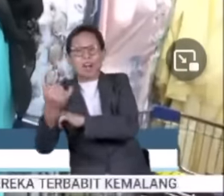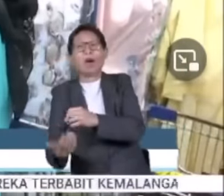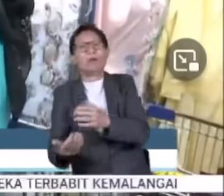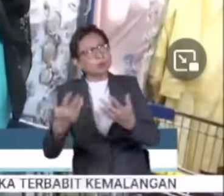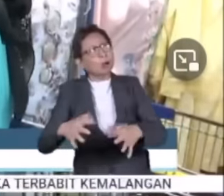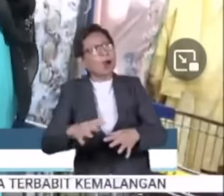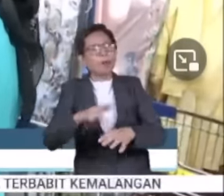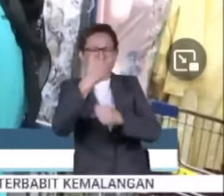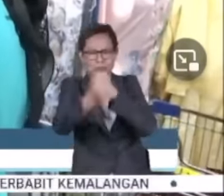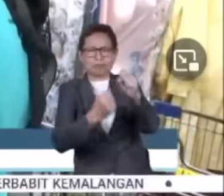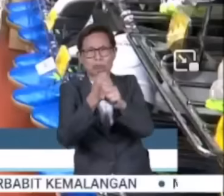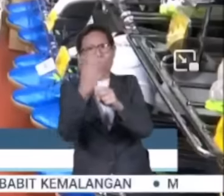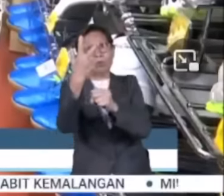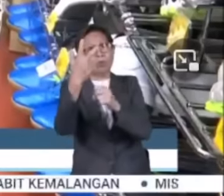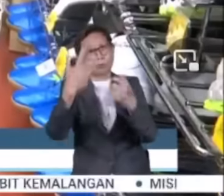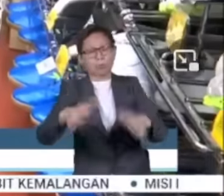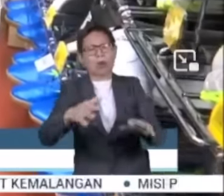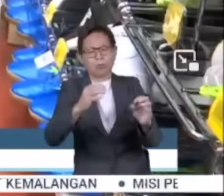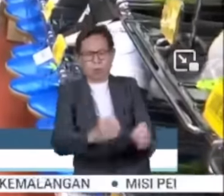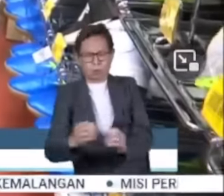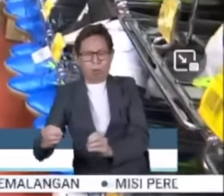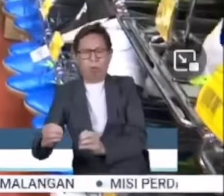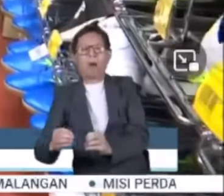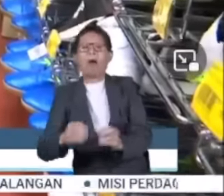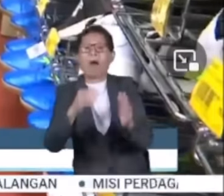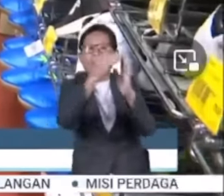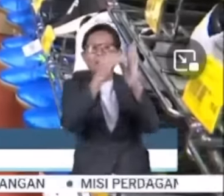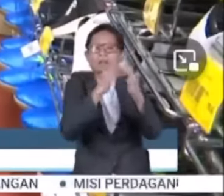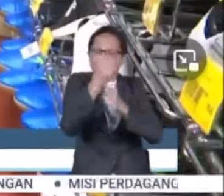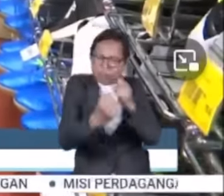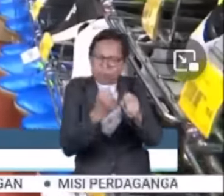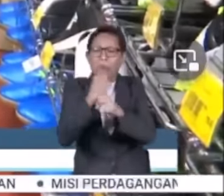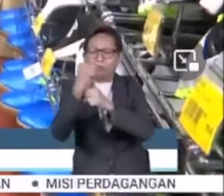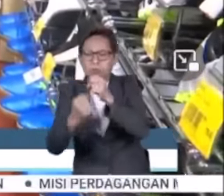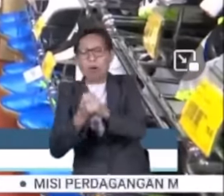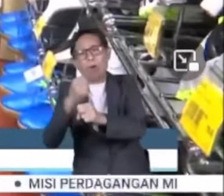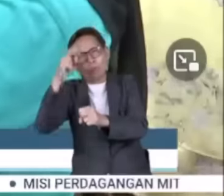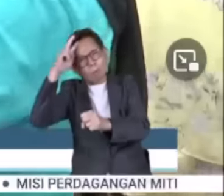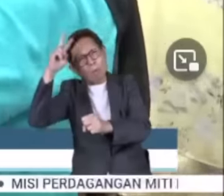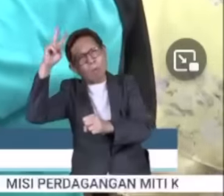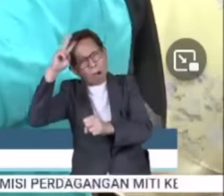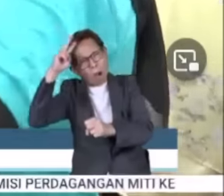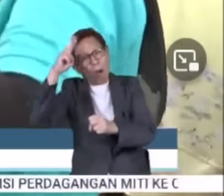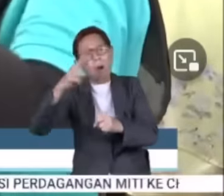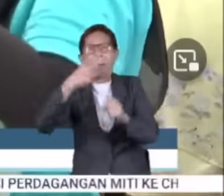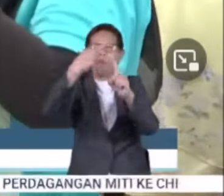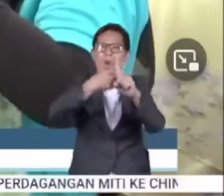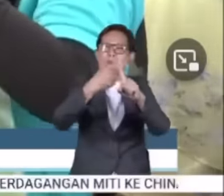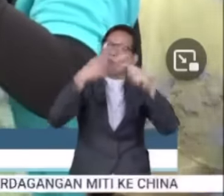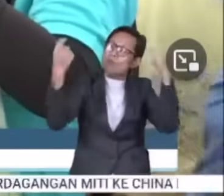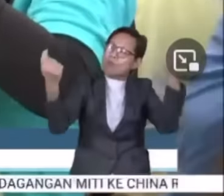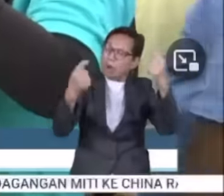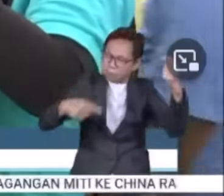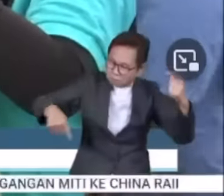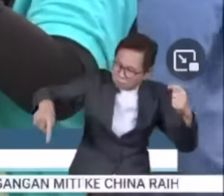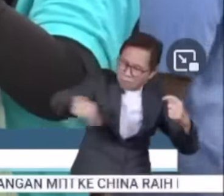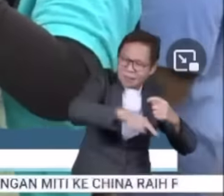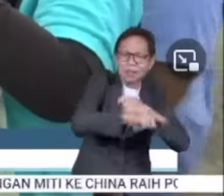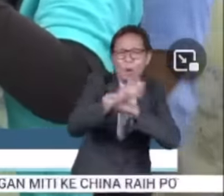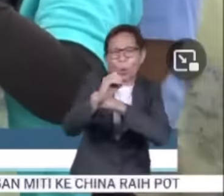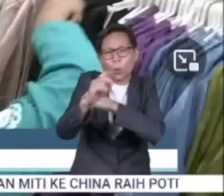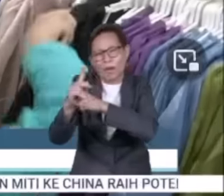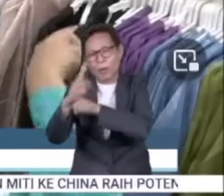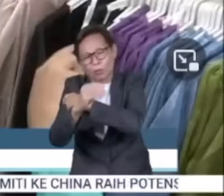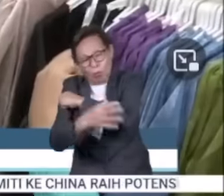tahun ketiga penganjurannya. Ia adalah acara tahunan setiap kali Ramadan untuk meraikan mereka yang kurang bernasib